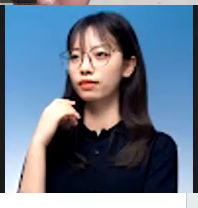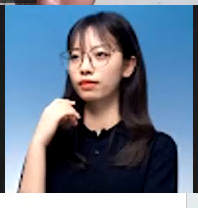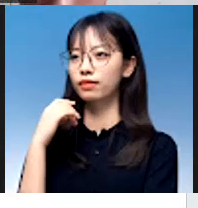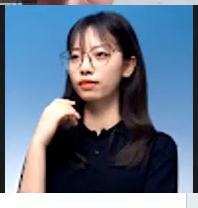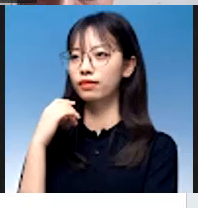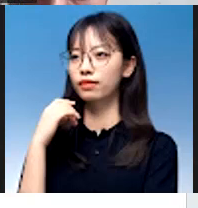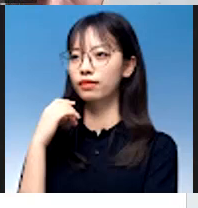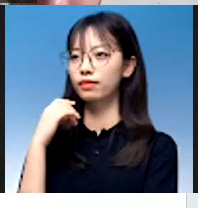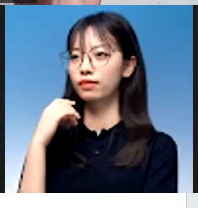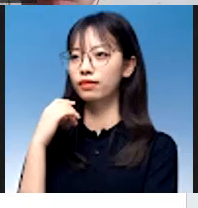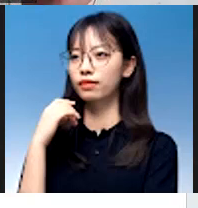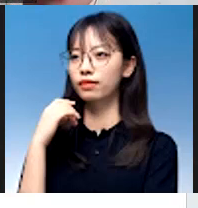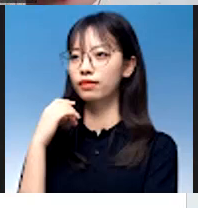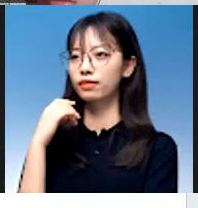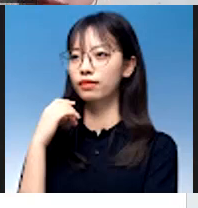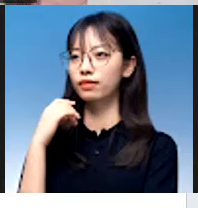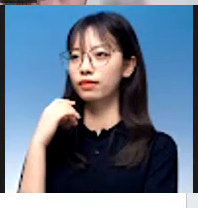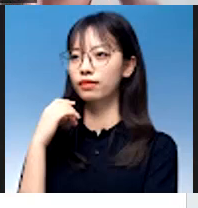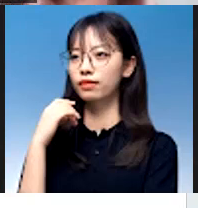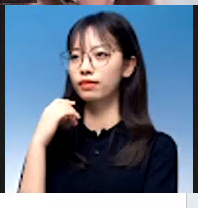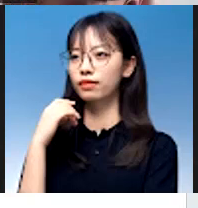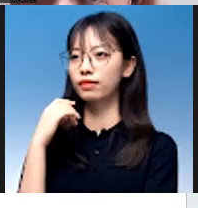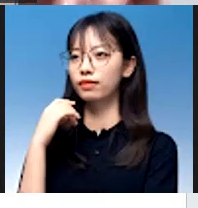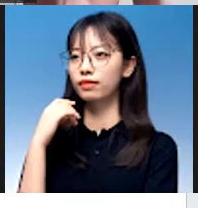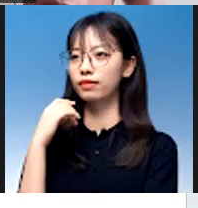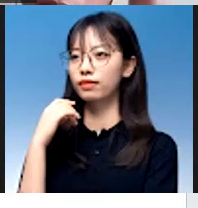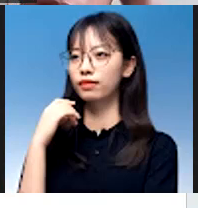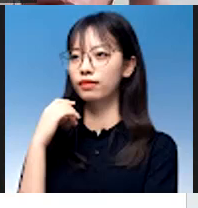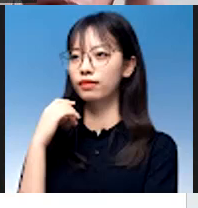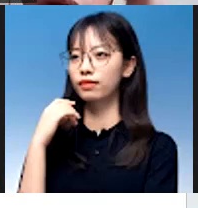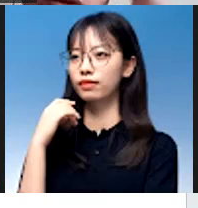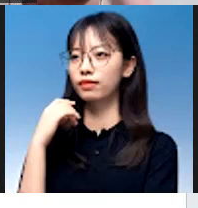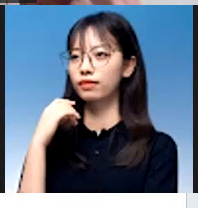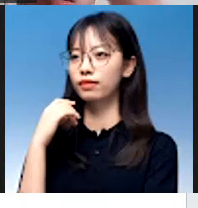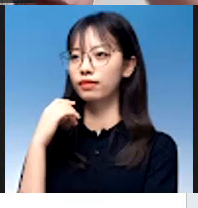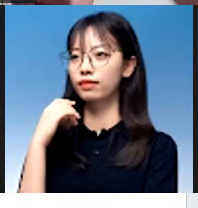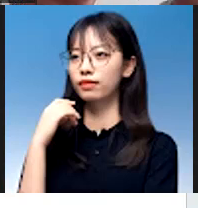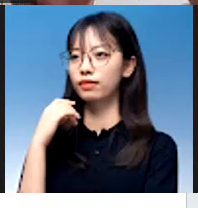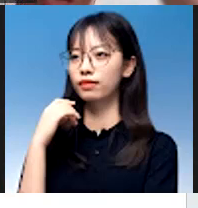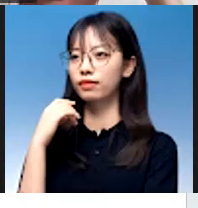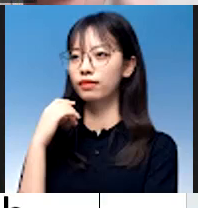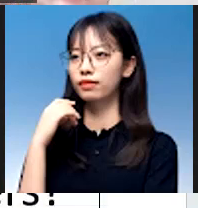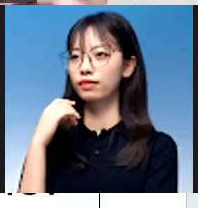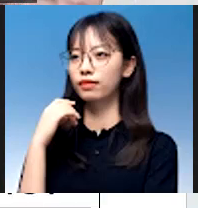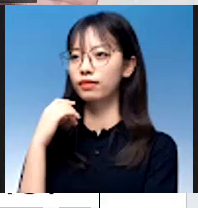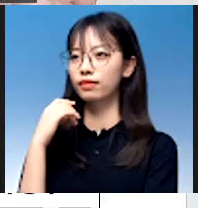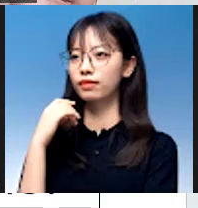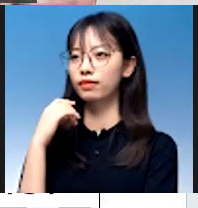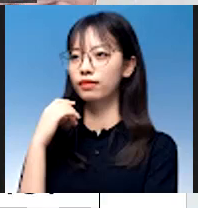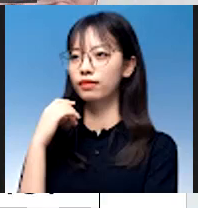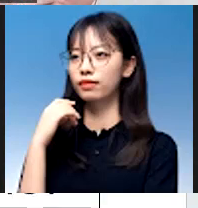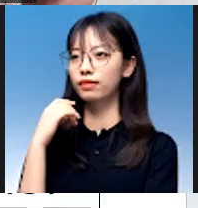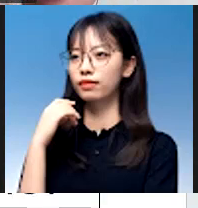Two, two, two, two. Oh no, bro. Two, nha. Yeah. Okay, come